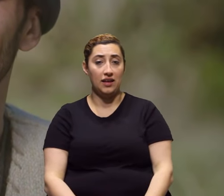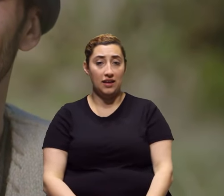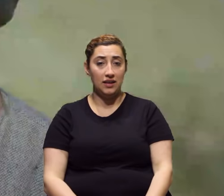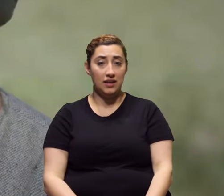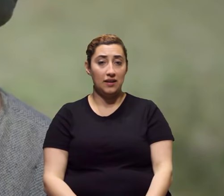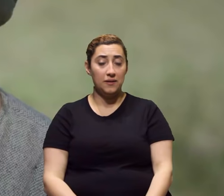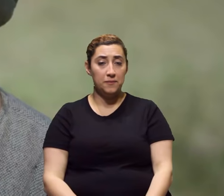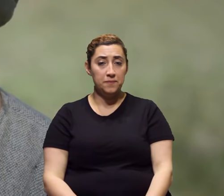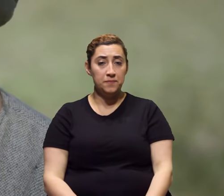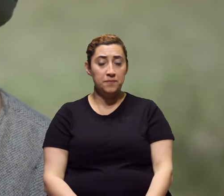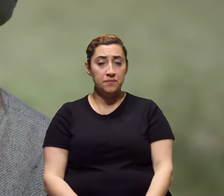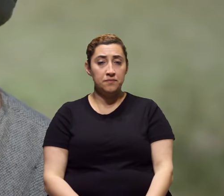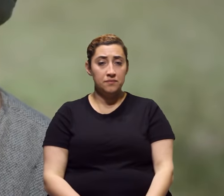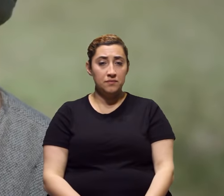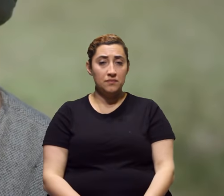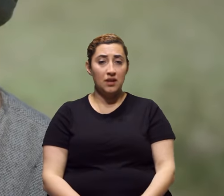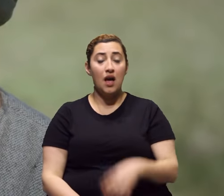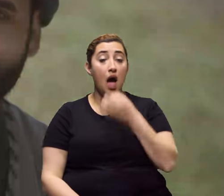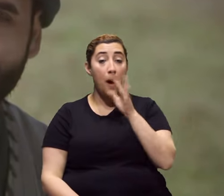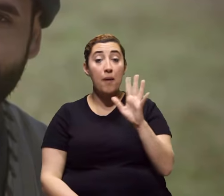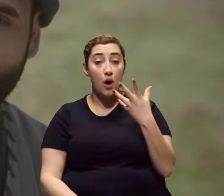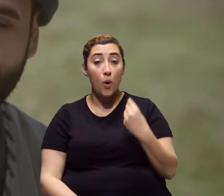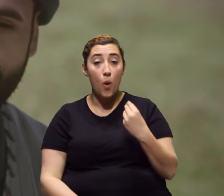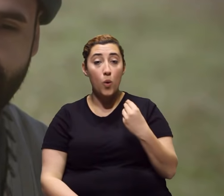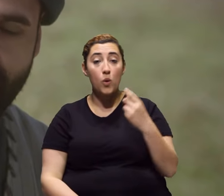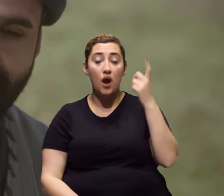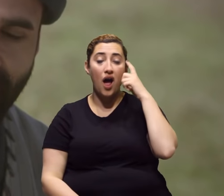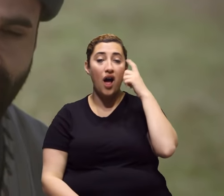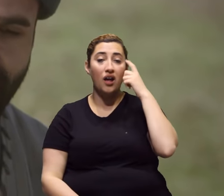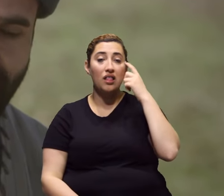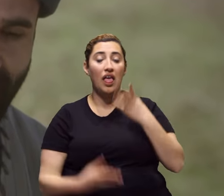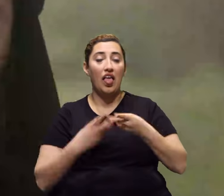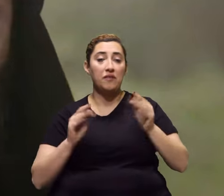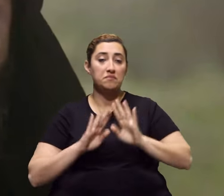Cüz'iyatı müselsili. Haber verir aklı kül.